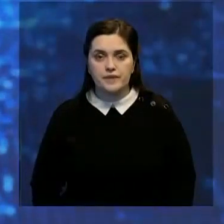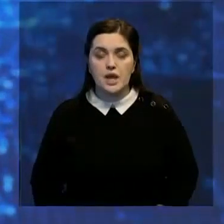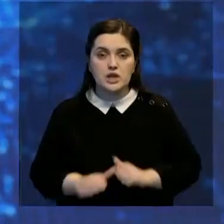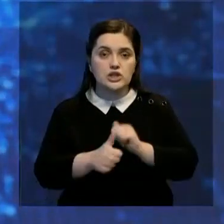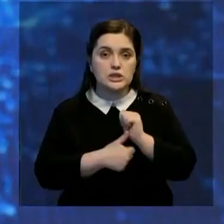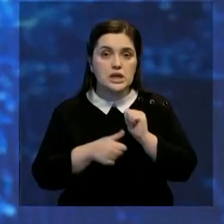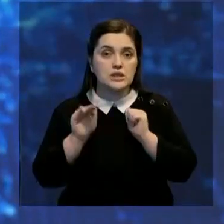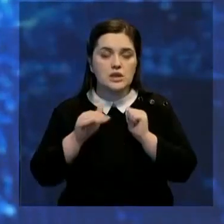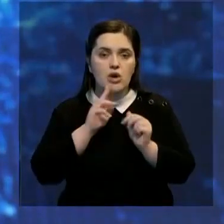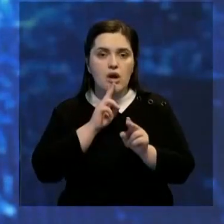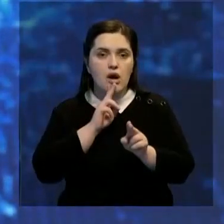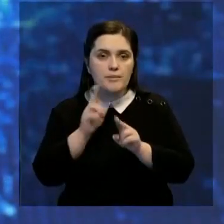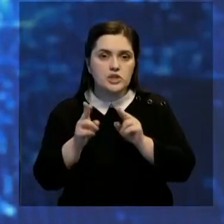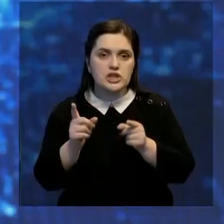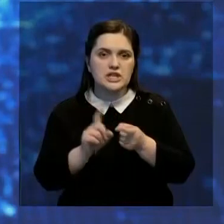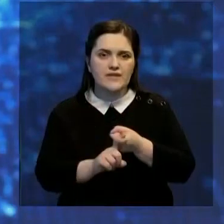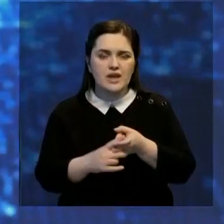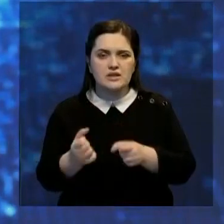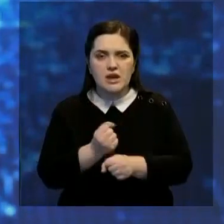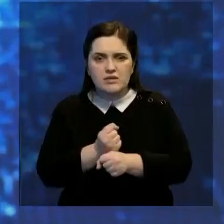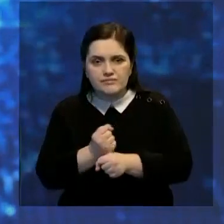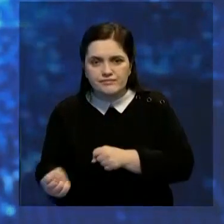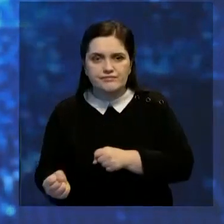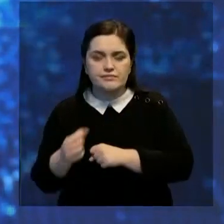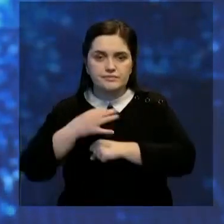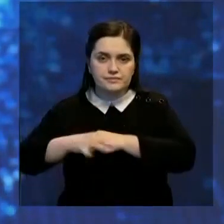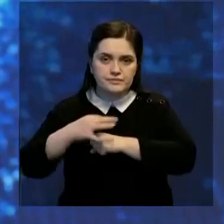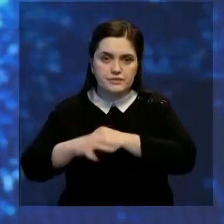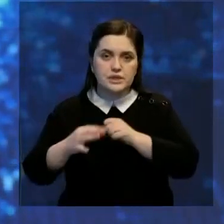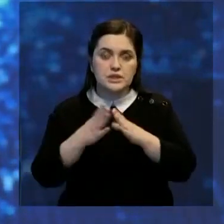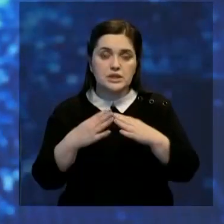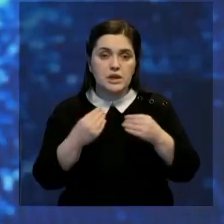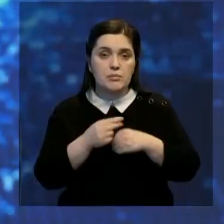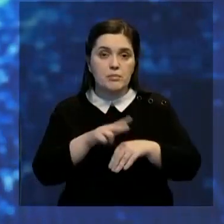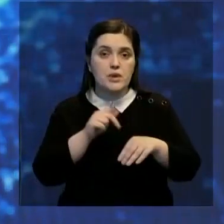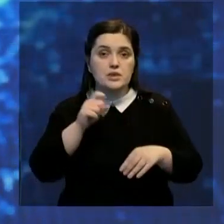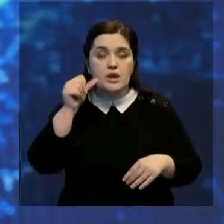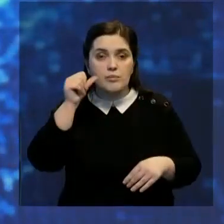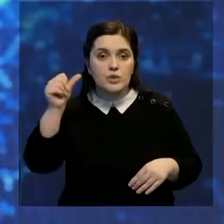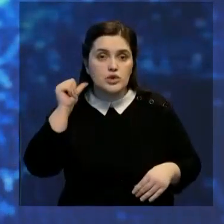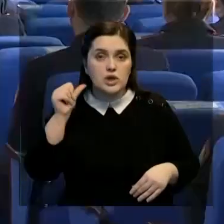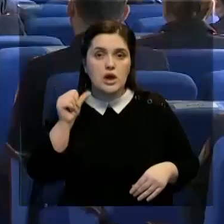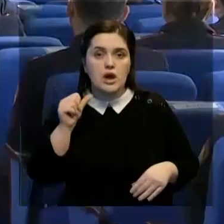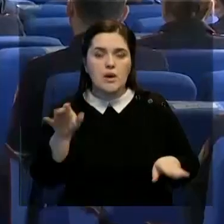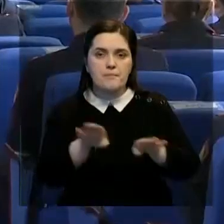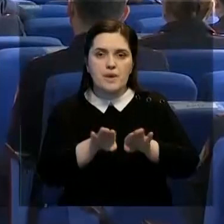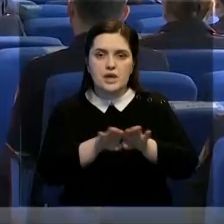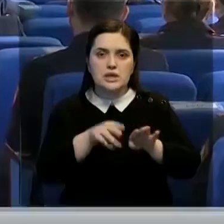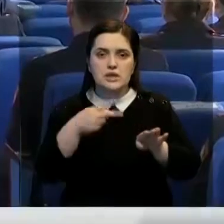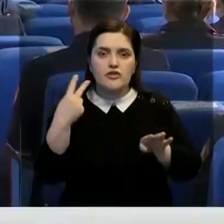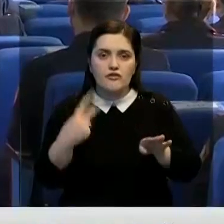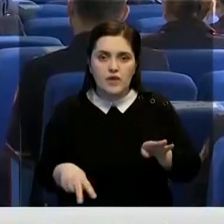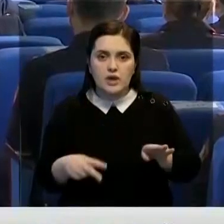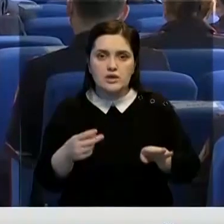Больше 16 тысяч обращений, связанных с агрессией и насилием в семьях, поступило в полицию за весь прошлый год. По сравнению с 2020-м